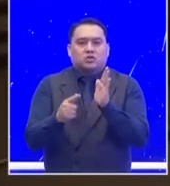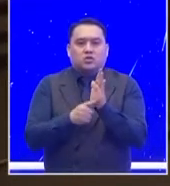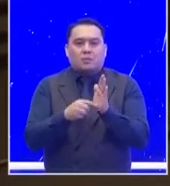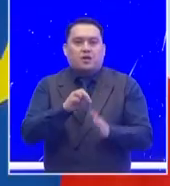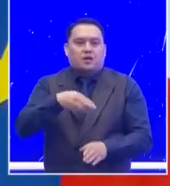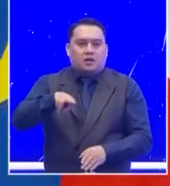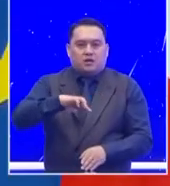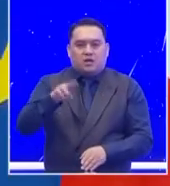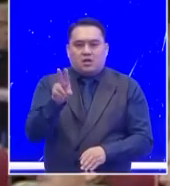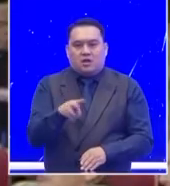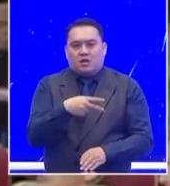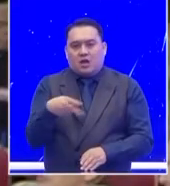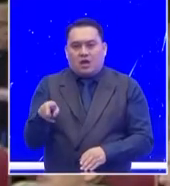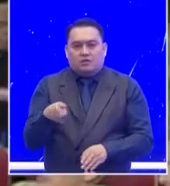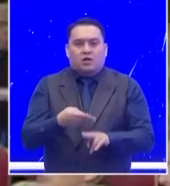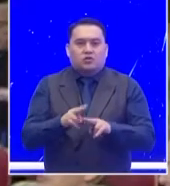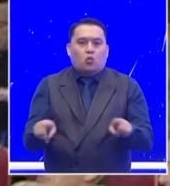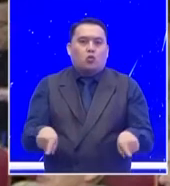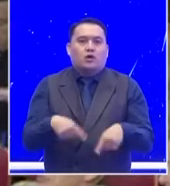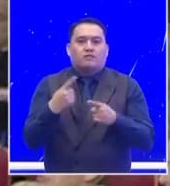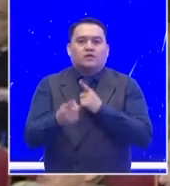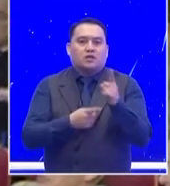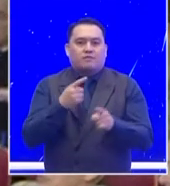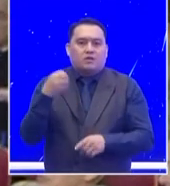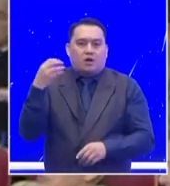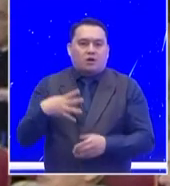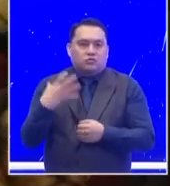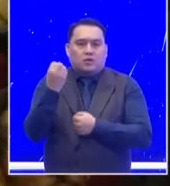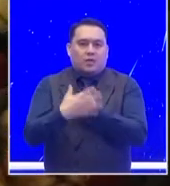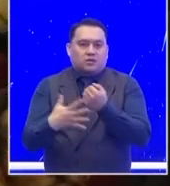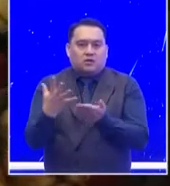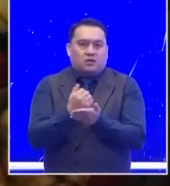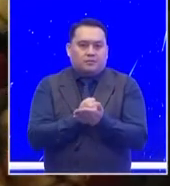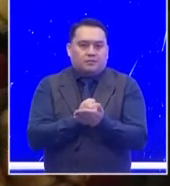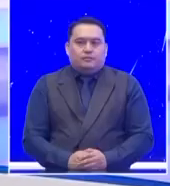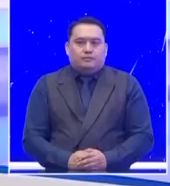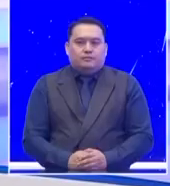37 миллиардов евро для модернизации ядерного потенциала страны.